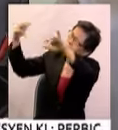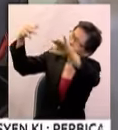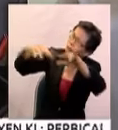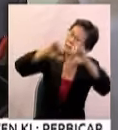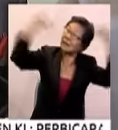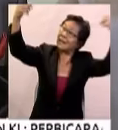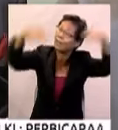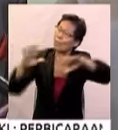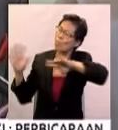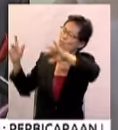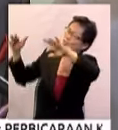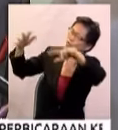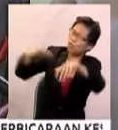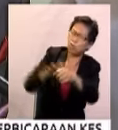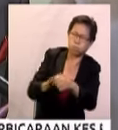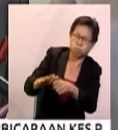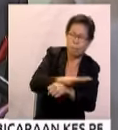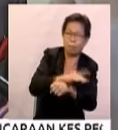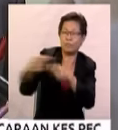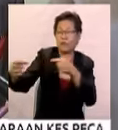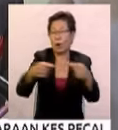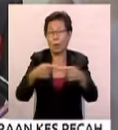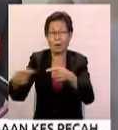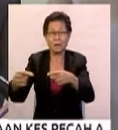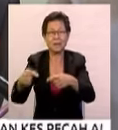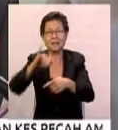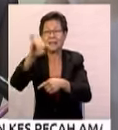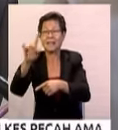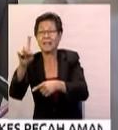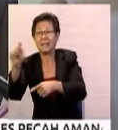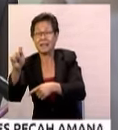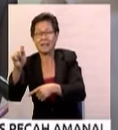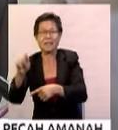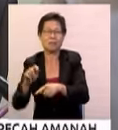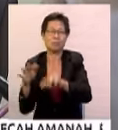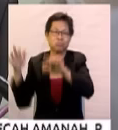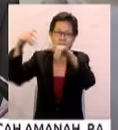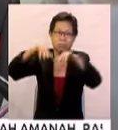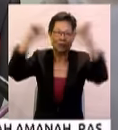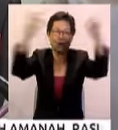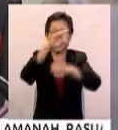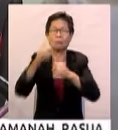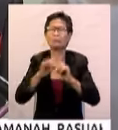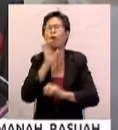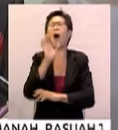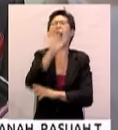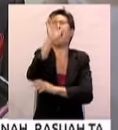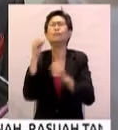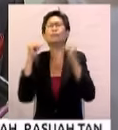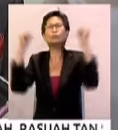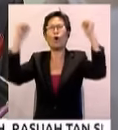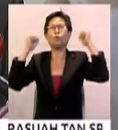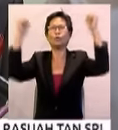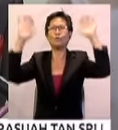stadium. Sebagaimana lawan JDT sebelum ini, penuhkan stadium, berikan sorakan